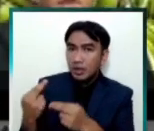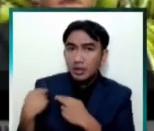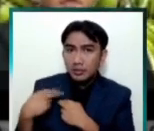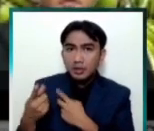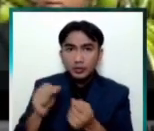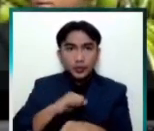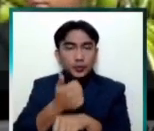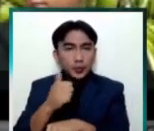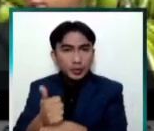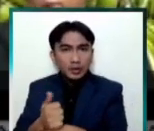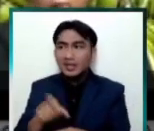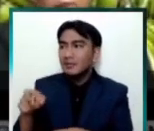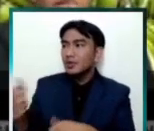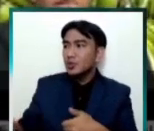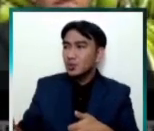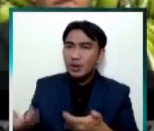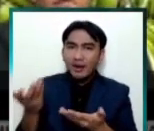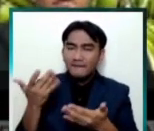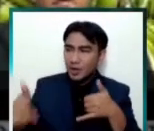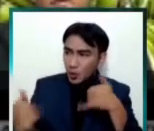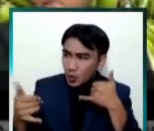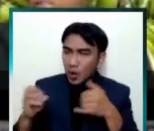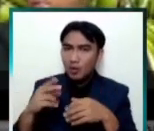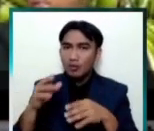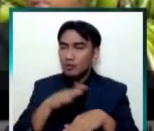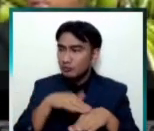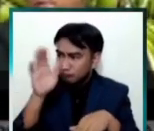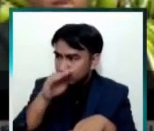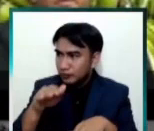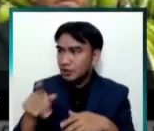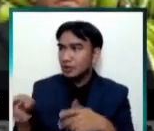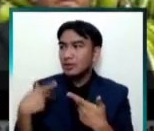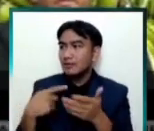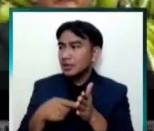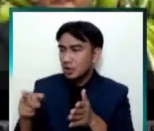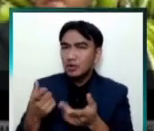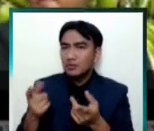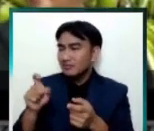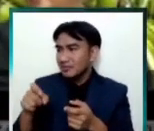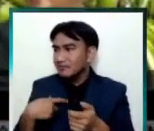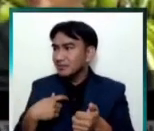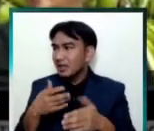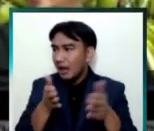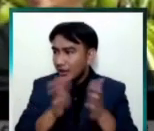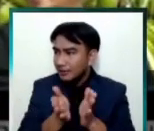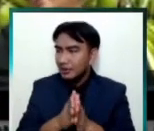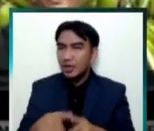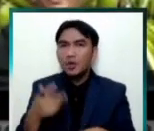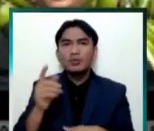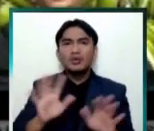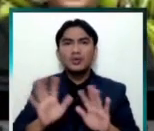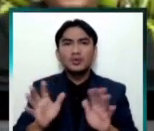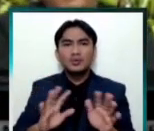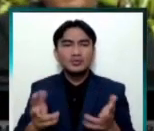Eh di tawagan mo ng tawagan kung ayaw nilang mag-request, ikaw ang mag-follow up. Bakit ka mag-wash ng hand dyan? Eh ikaw ang